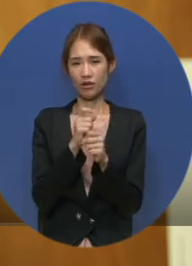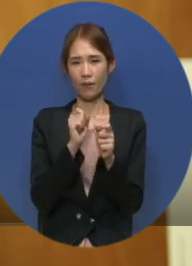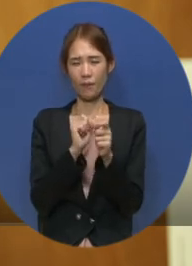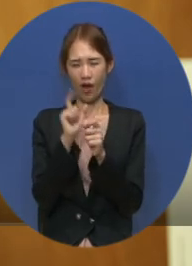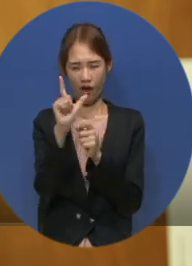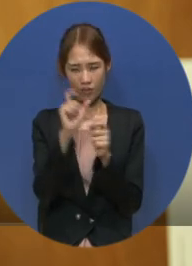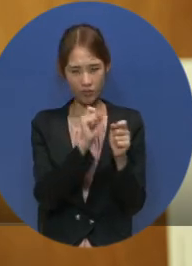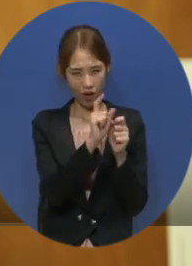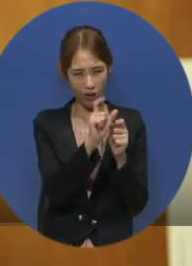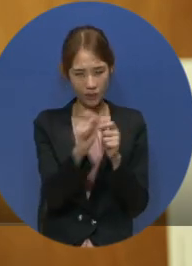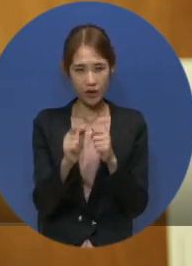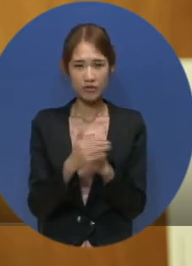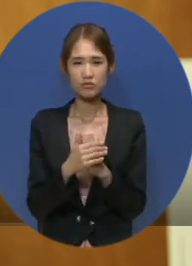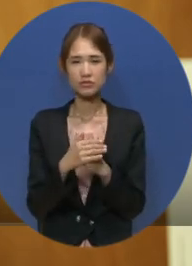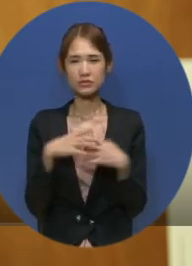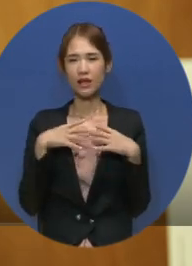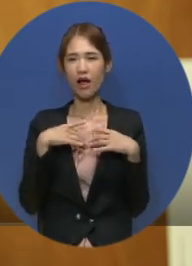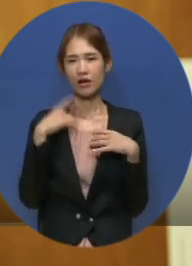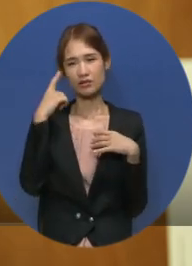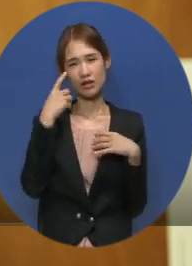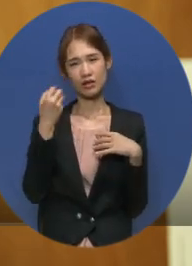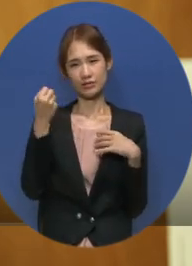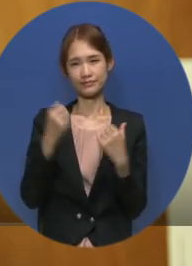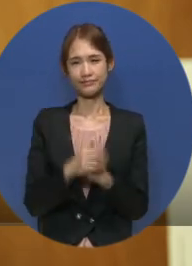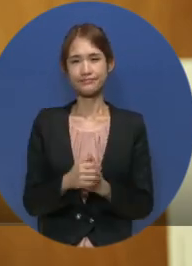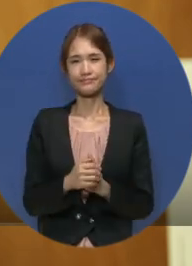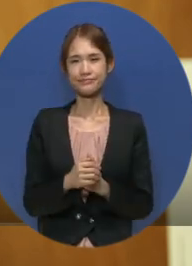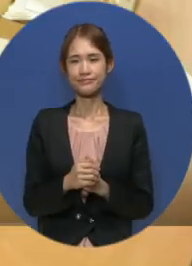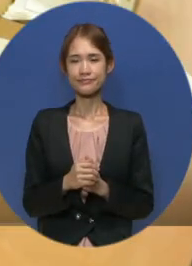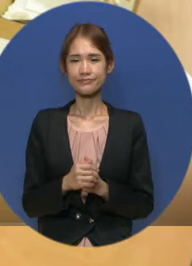거에 대해서 네. 굉장히 자랑스럽게 생각하고 있습니다. 네.